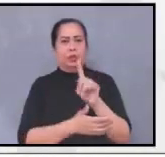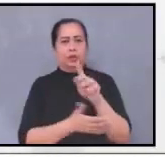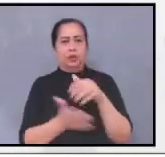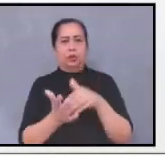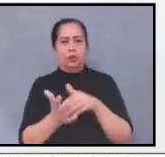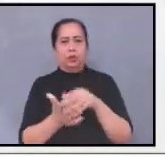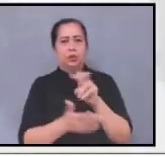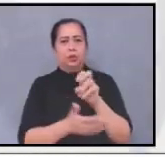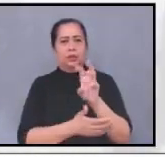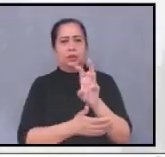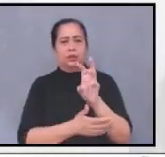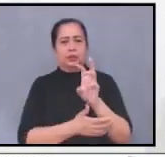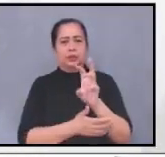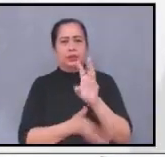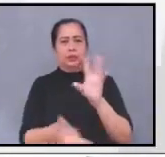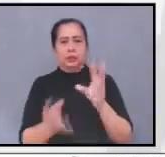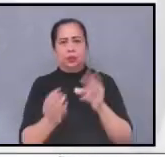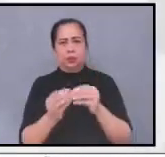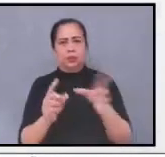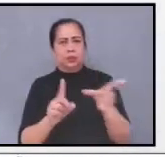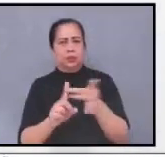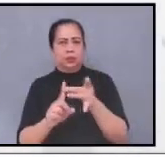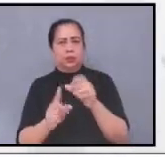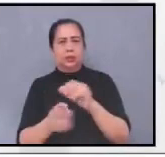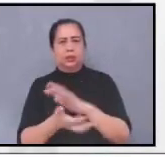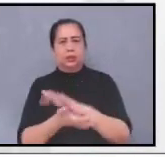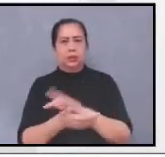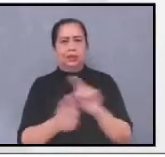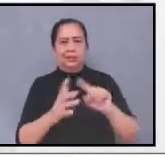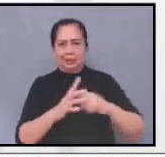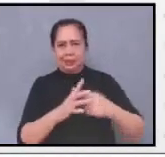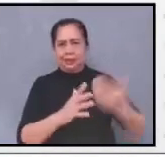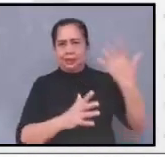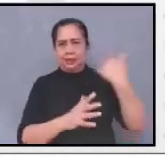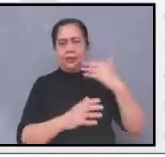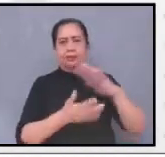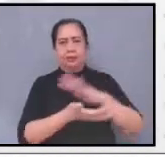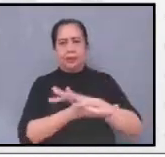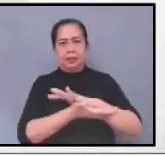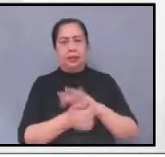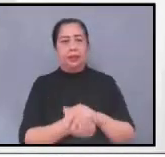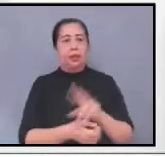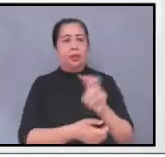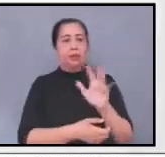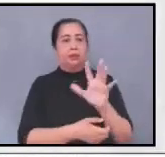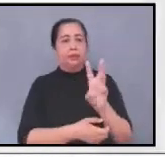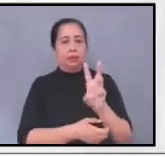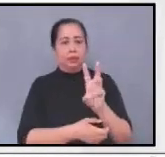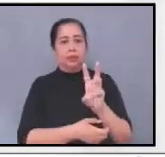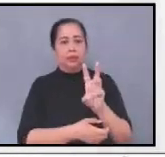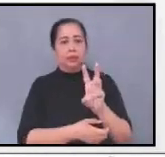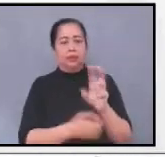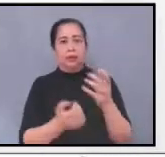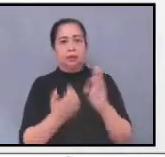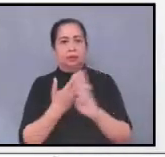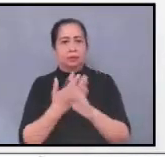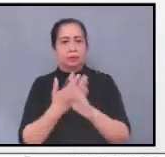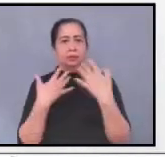2,841,260 ang nahawaan ng sakit mula nang magsimula ang pandemic. 256 naman ang mga nakarecover, kaya